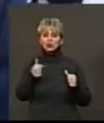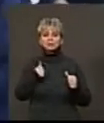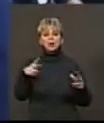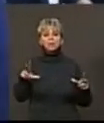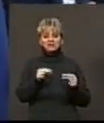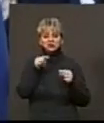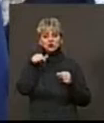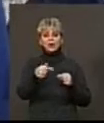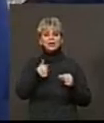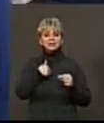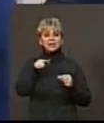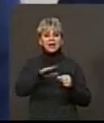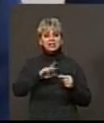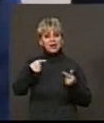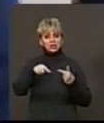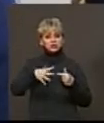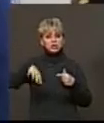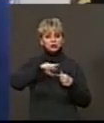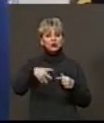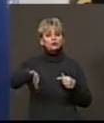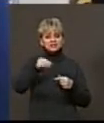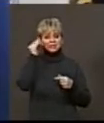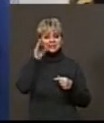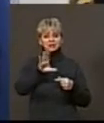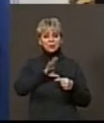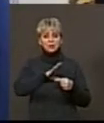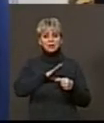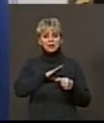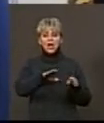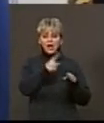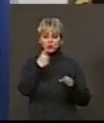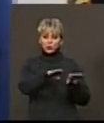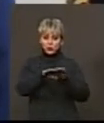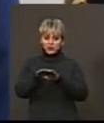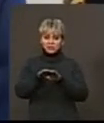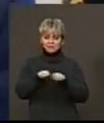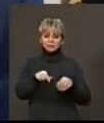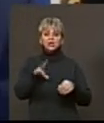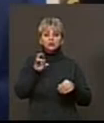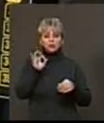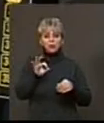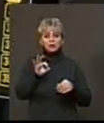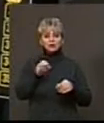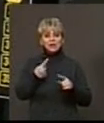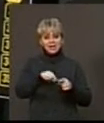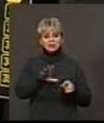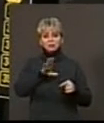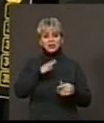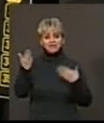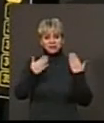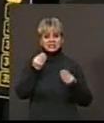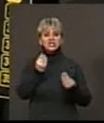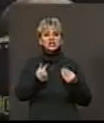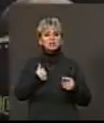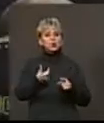повезло, я не отличался от других. У всех были знания на одном уровне. Но это было весело. Игра